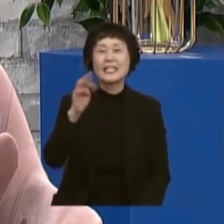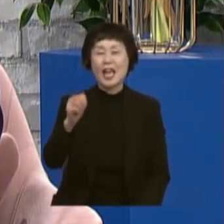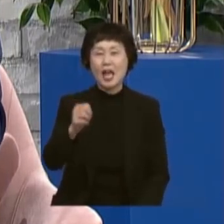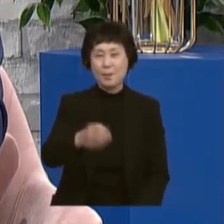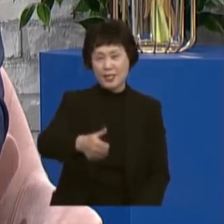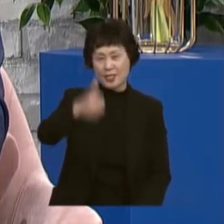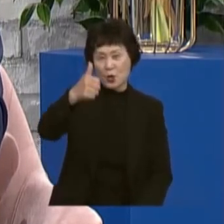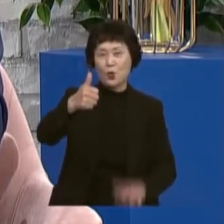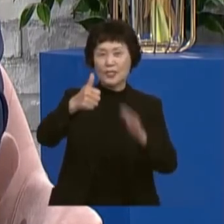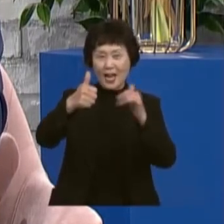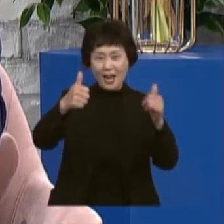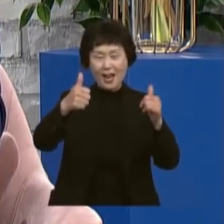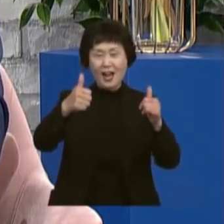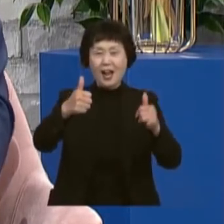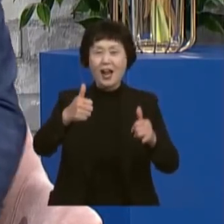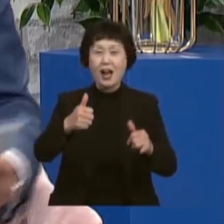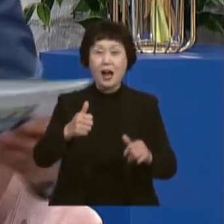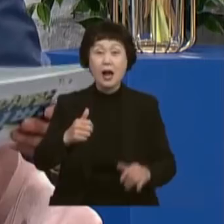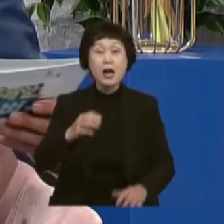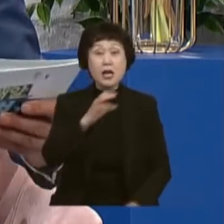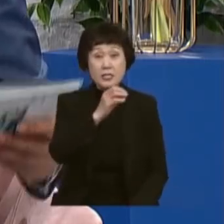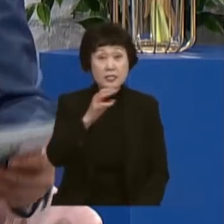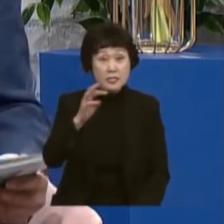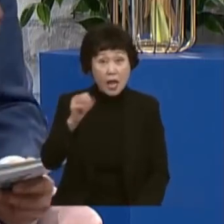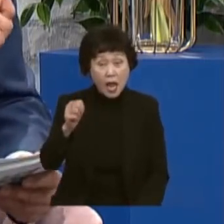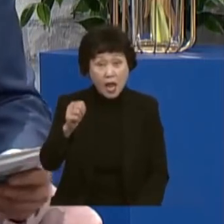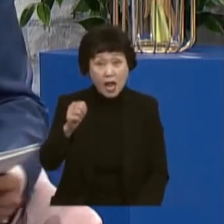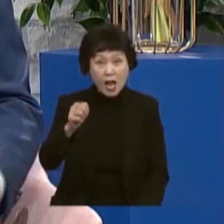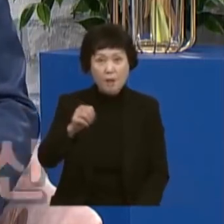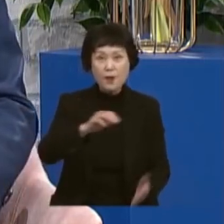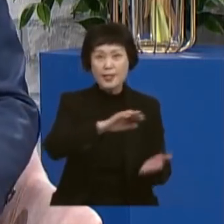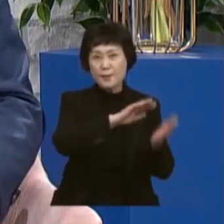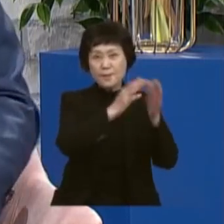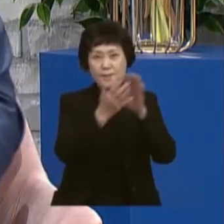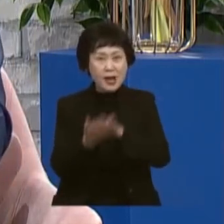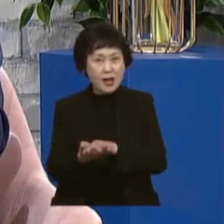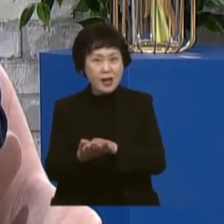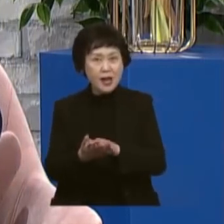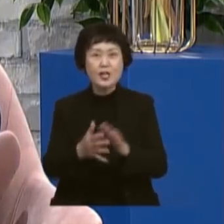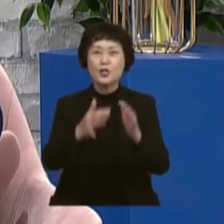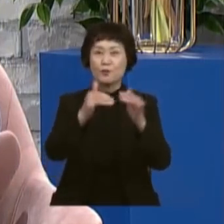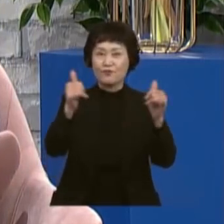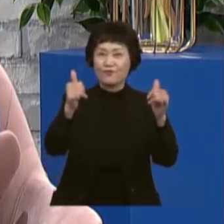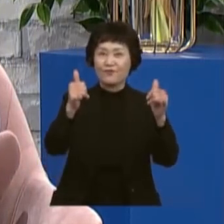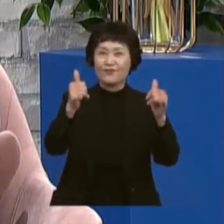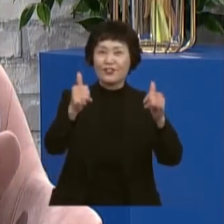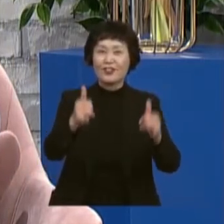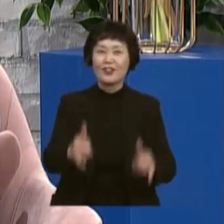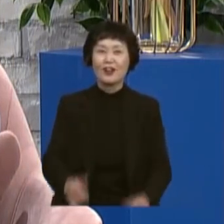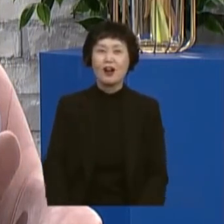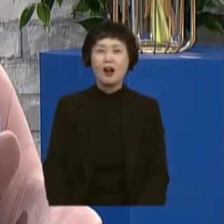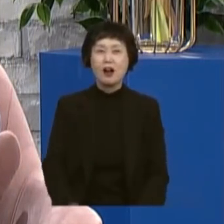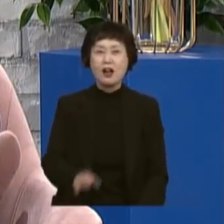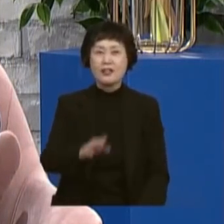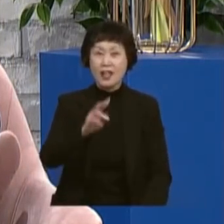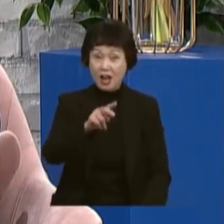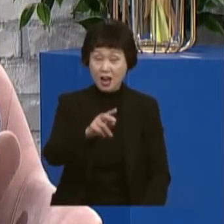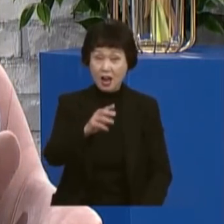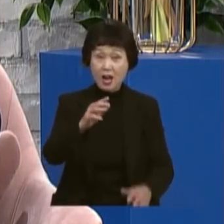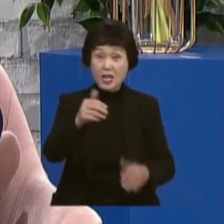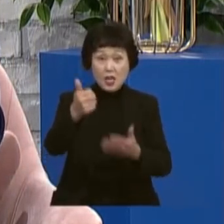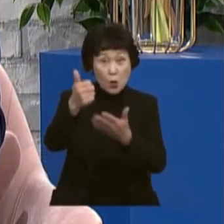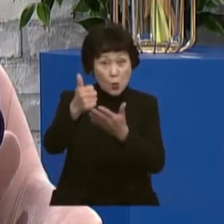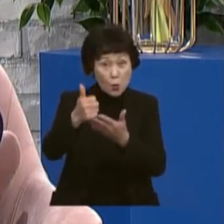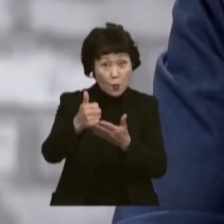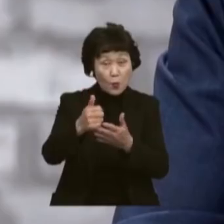아 진짜 우리나라에 이 CCM계 한 획을 쫙 그럼요. 그럼요. 제가 이분 찬양 정말 좋아하거든요.